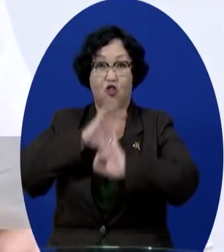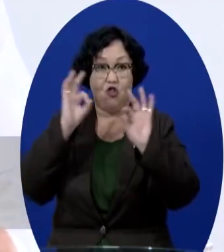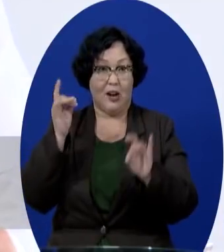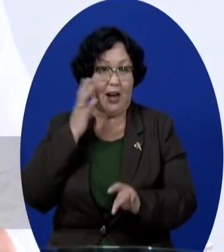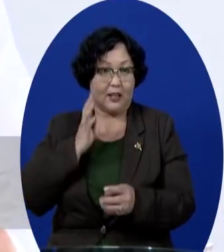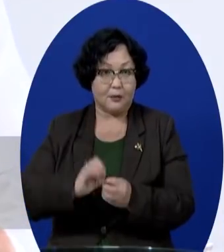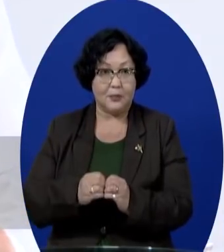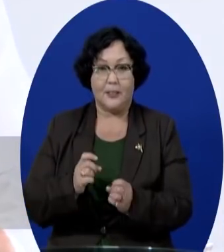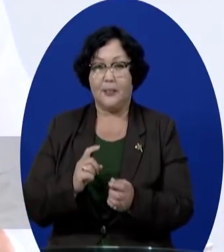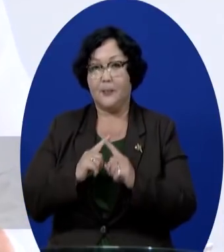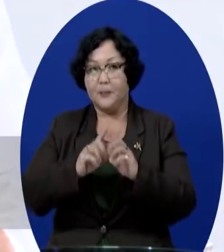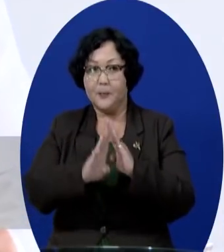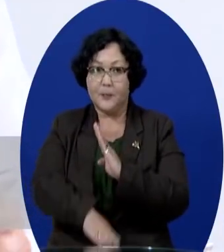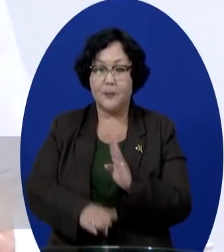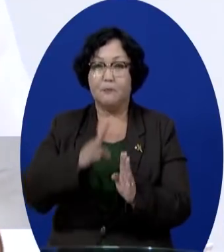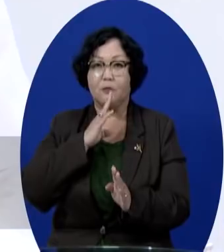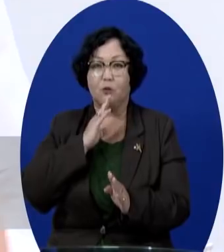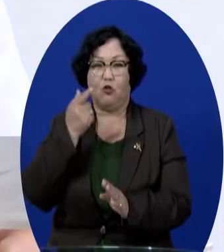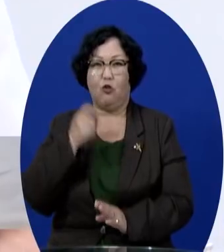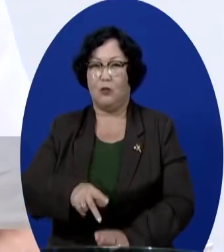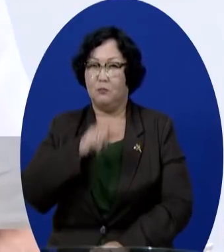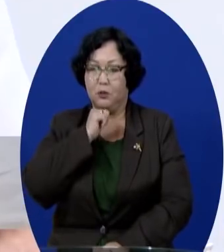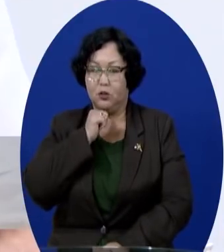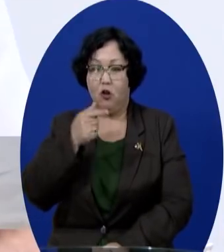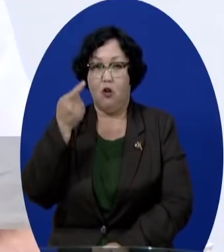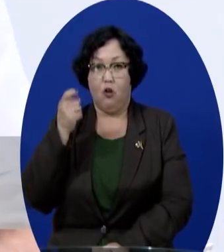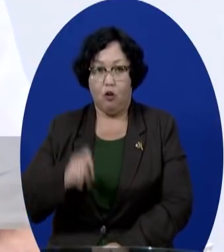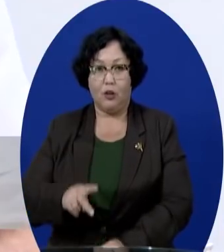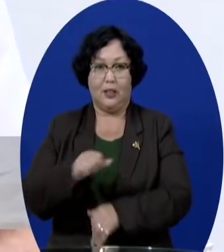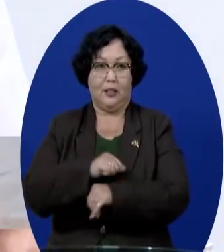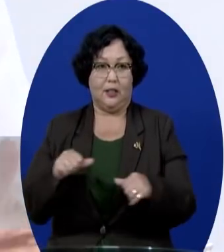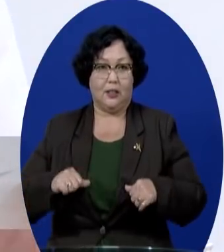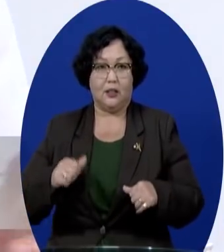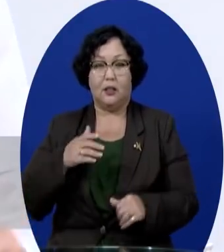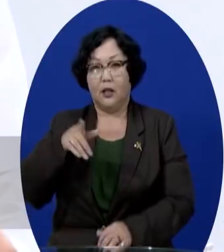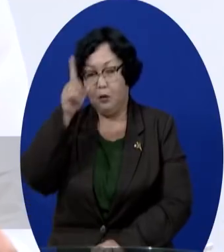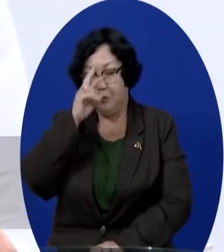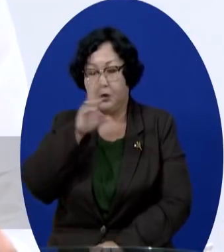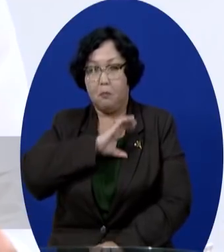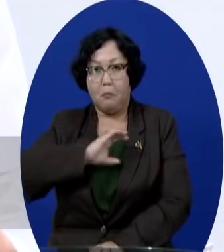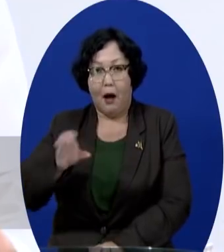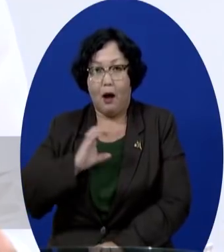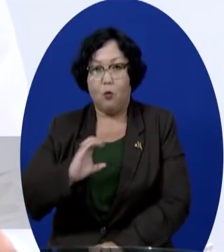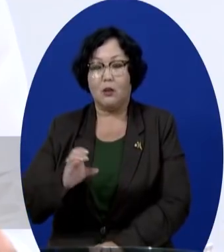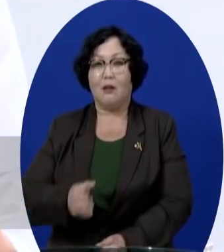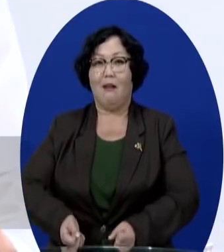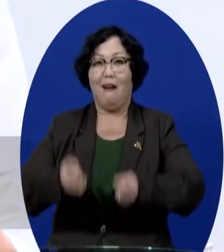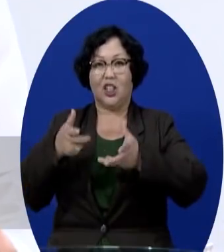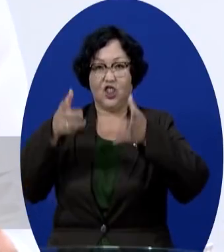гээд хөл хорих гээд байгаа юм байхгүй шүү дээ. Тийм учраас иргэд маань эрүүл мэндийн байгууллагуудаа энэ гаргаж байгаа